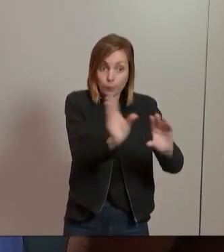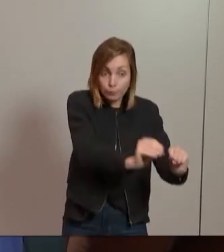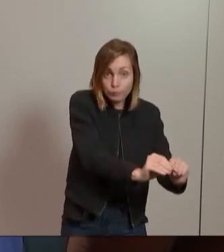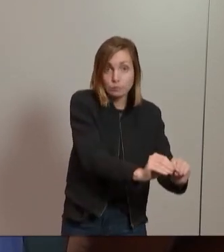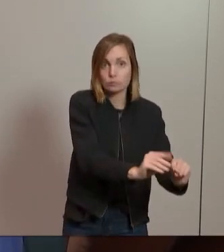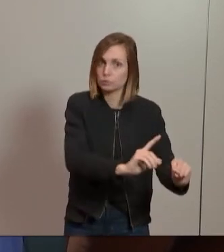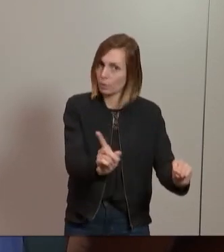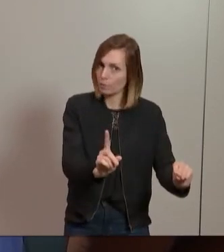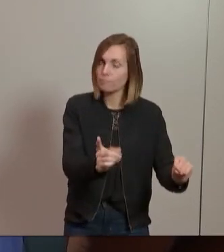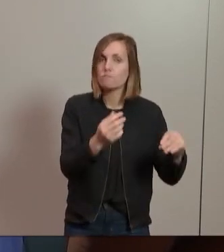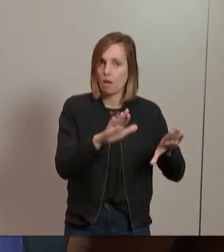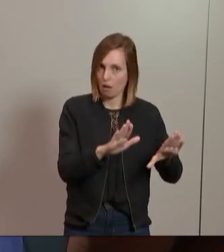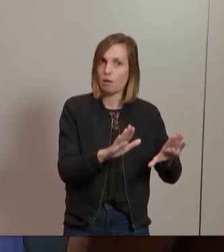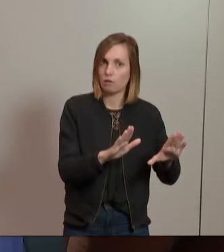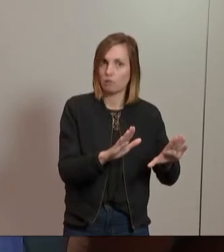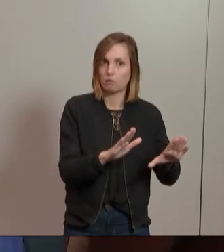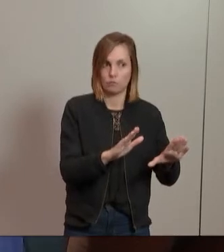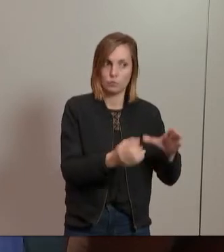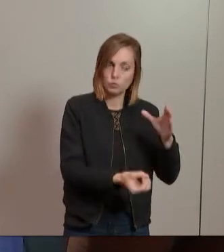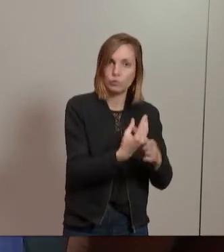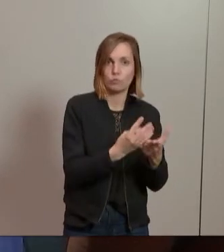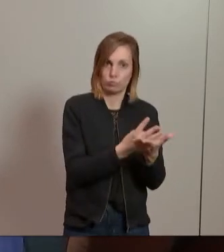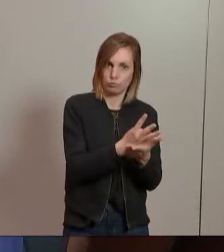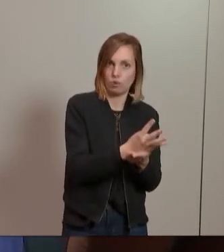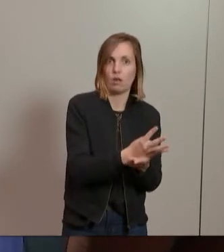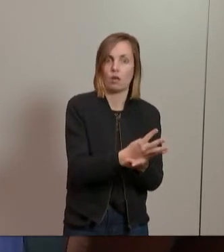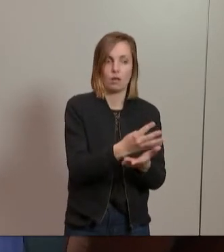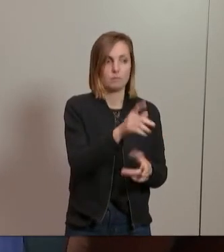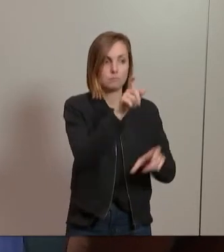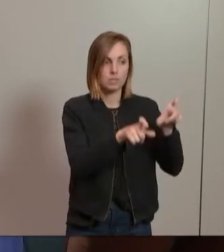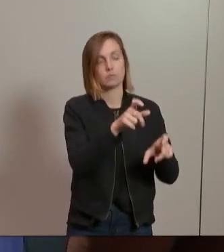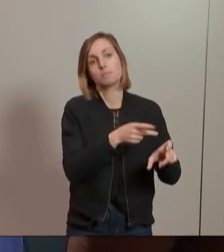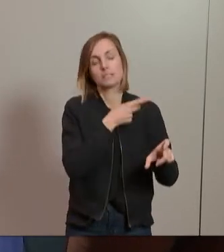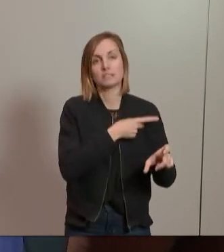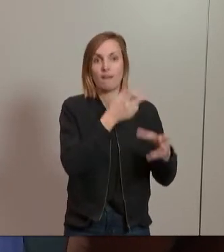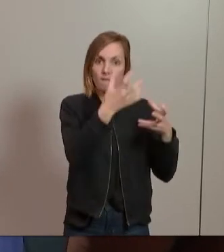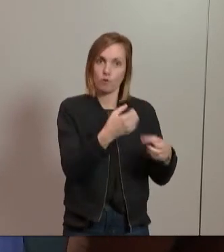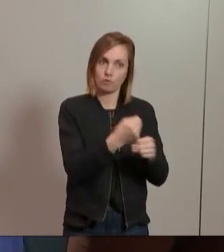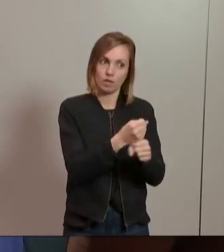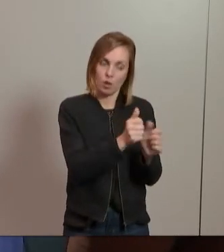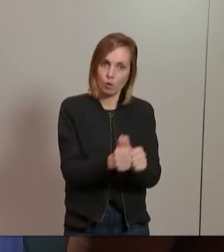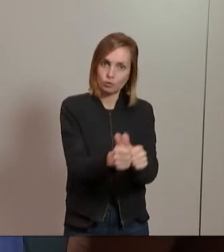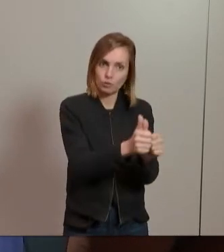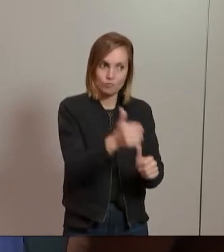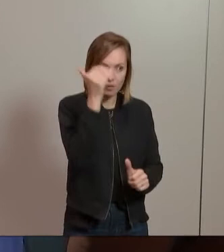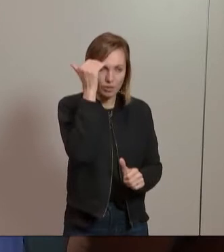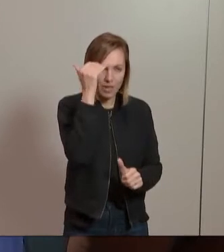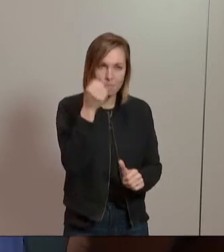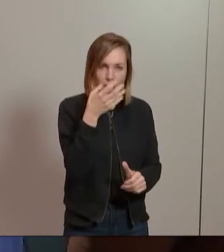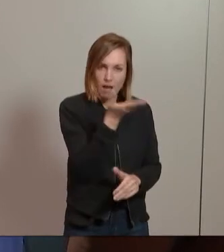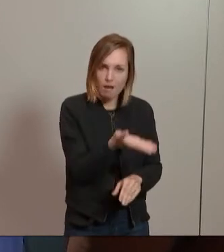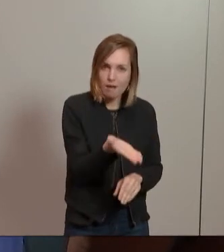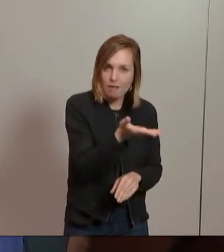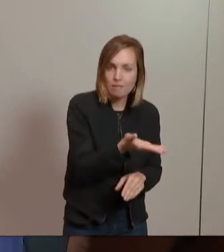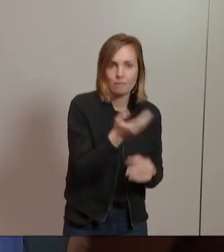de patients, mais on est sur un nouveau projet avec des médecins qui ont envie de travailler ensemble, qui se connaissent, qui ont envie